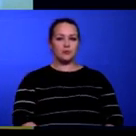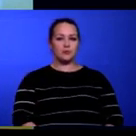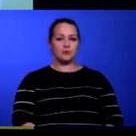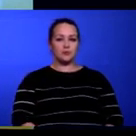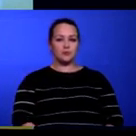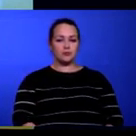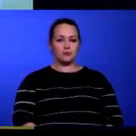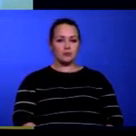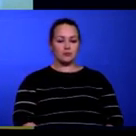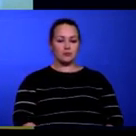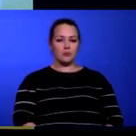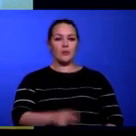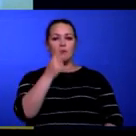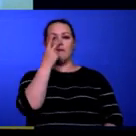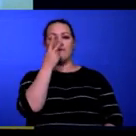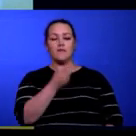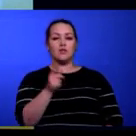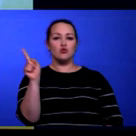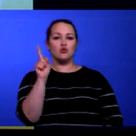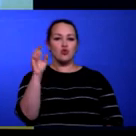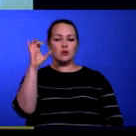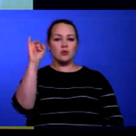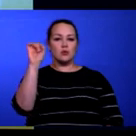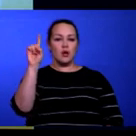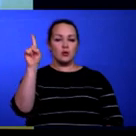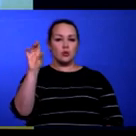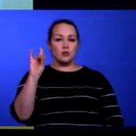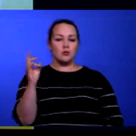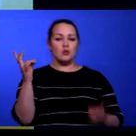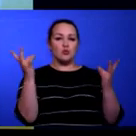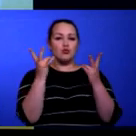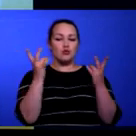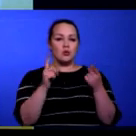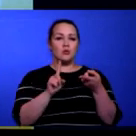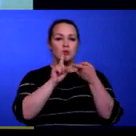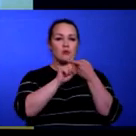вы видите что союзы нужны для связи слов